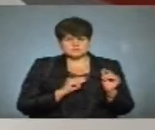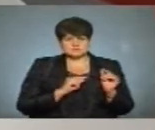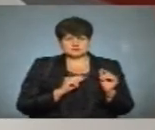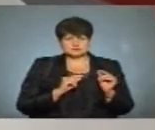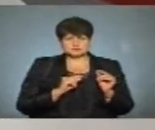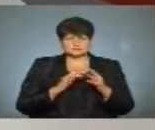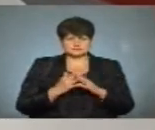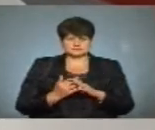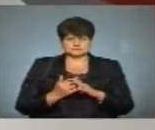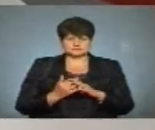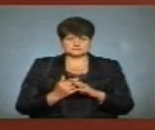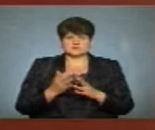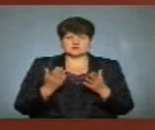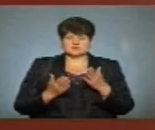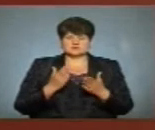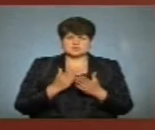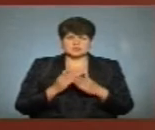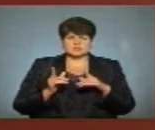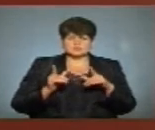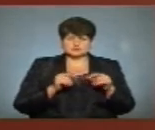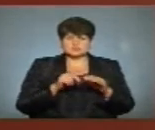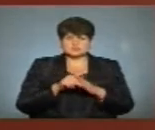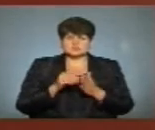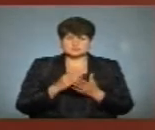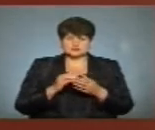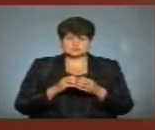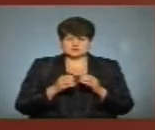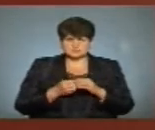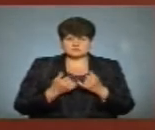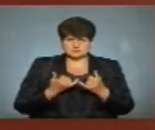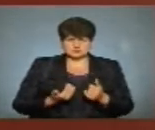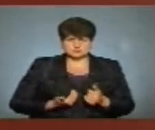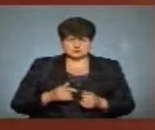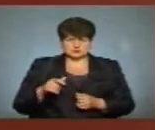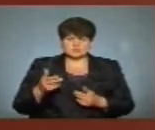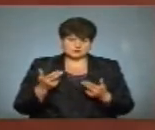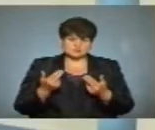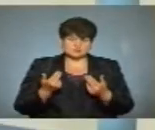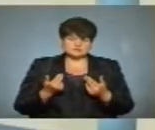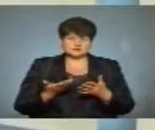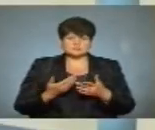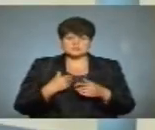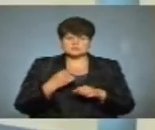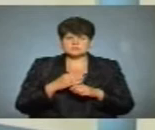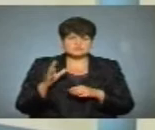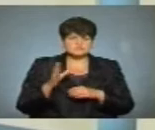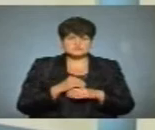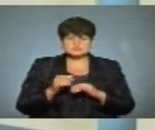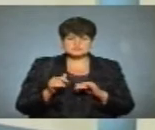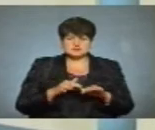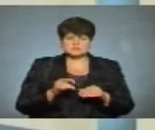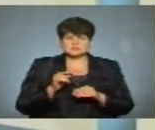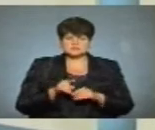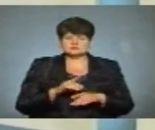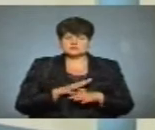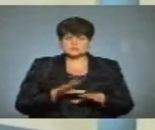населені пункти. Тобто, якщо відбувається евакуація, значить є загроза для життя людей? Звичайно, ми здійснили всі превентивні заходи для того, щоб ми не